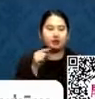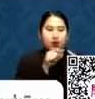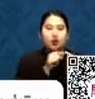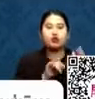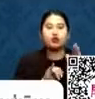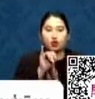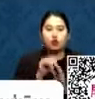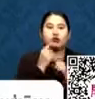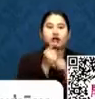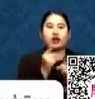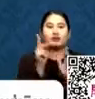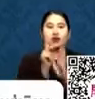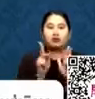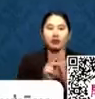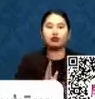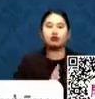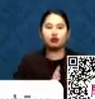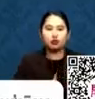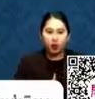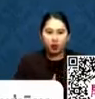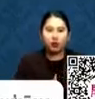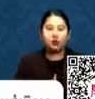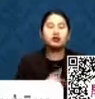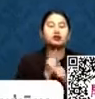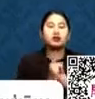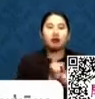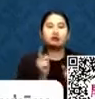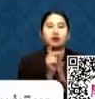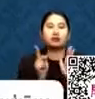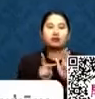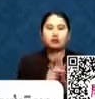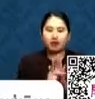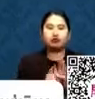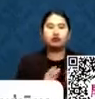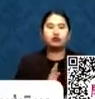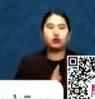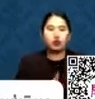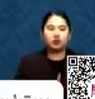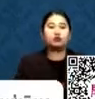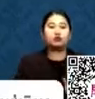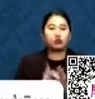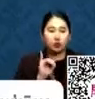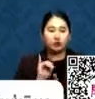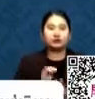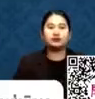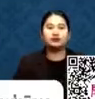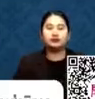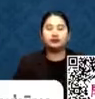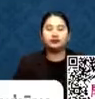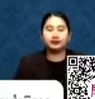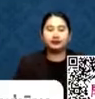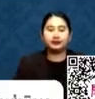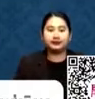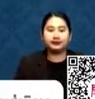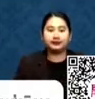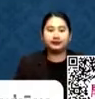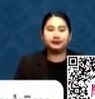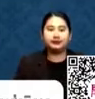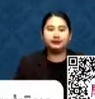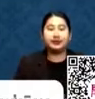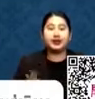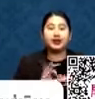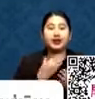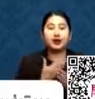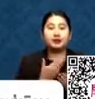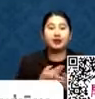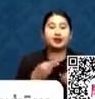ทำดิจิทัลวอลเล็ตเนี่ยจะถูกจุดประสงค์แล้วก็ถูกจุดหมายหลักของการที่ออกโครงการนั่นก็คือการกระตุ้นเศรษฐกิจให้มีเงินหมุ